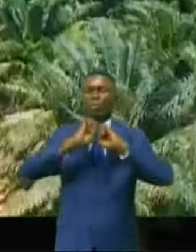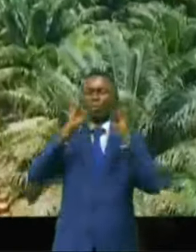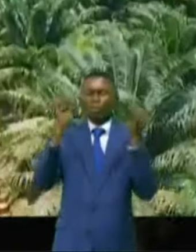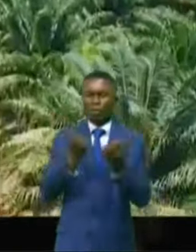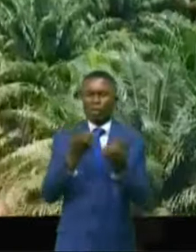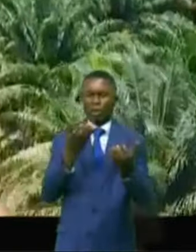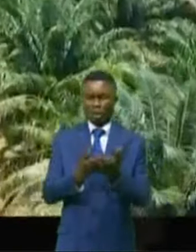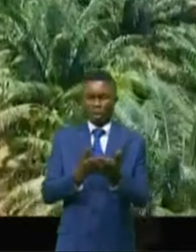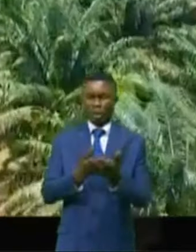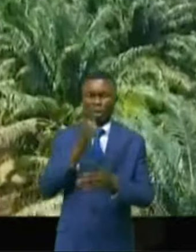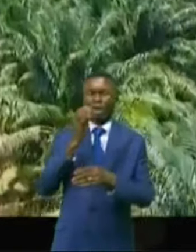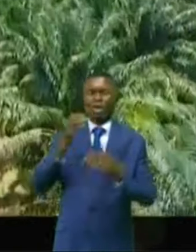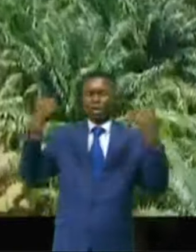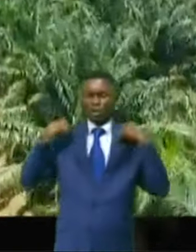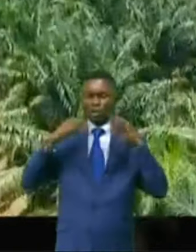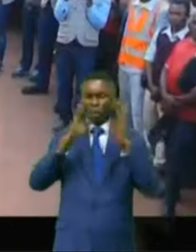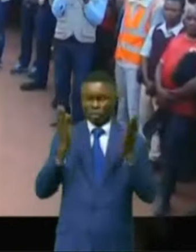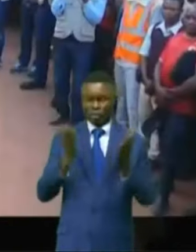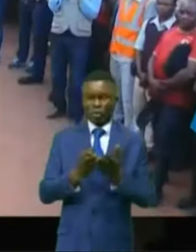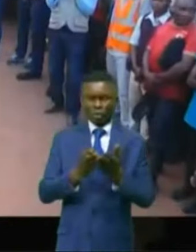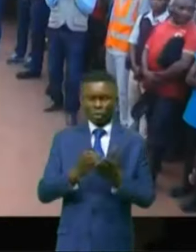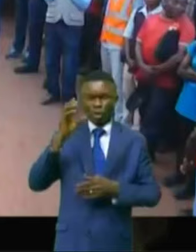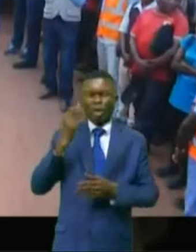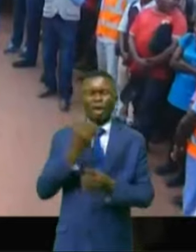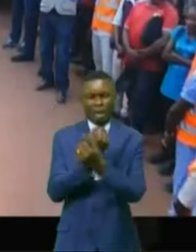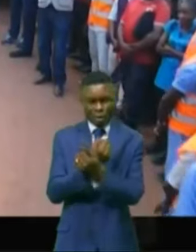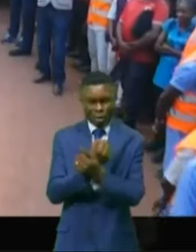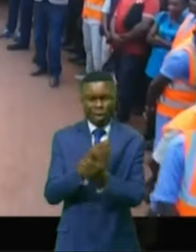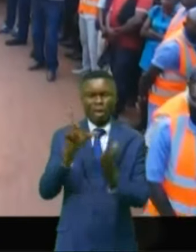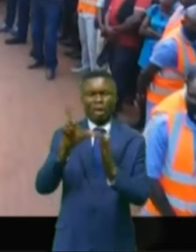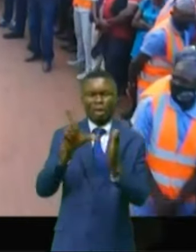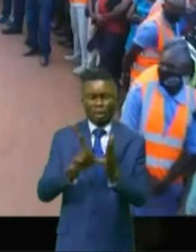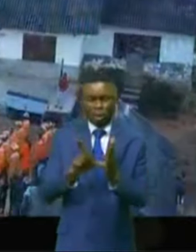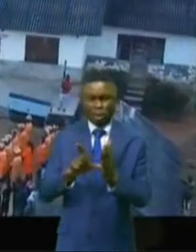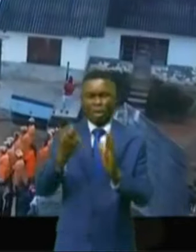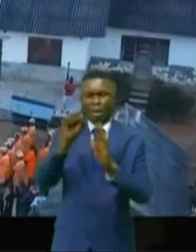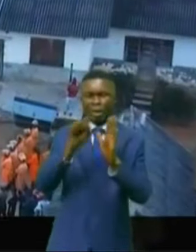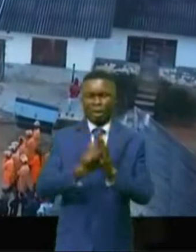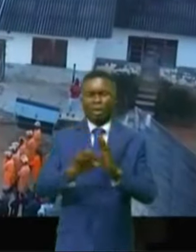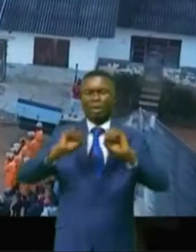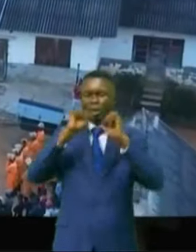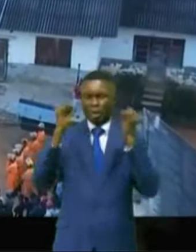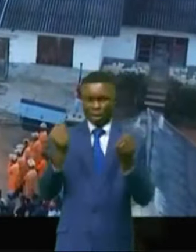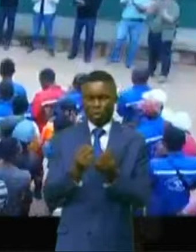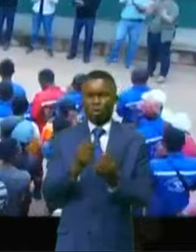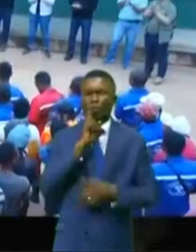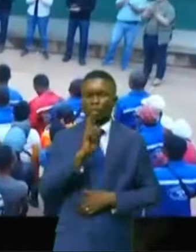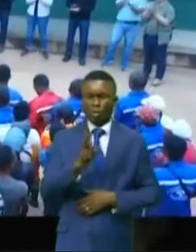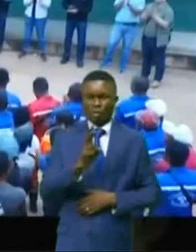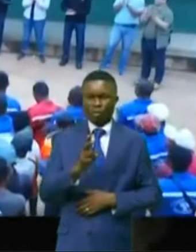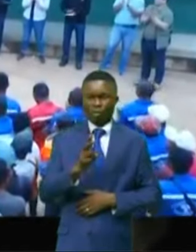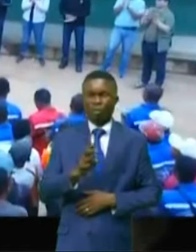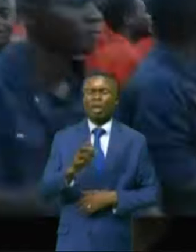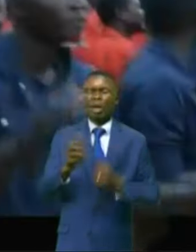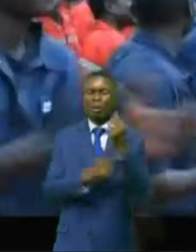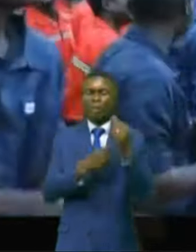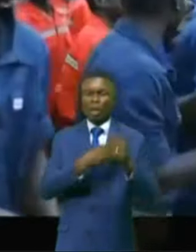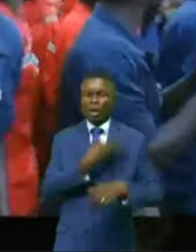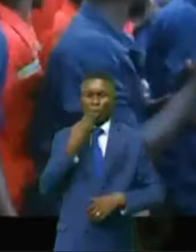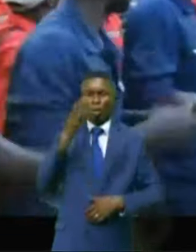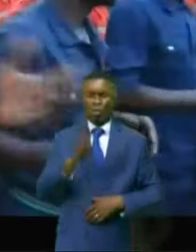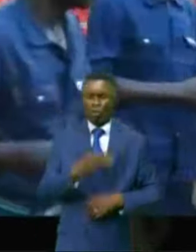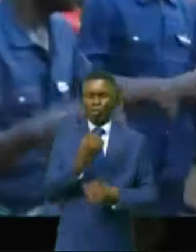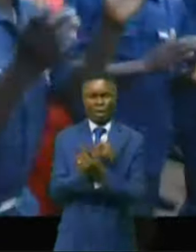Le conseil et la direction ont toujours respecté la loi et les statuts de la société. Ces mauvais acteurs ne respectent